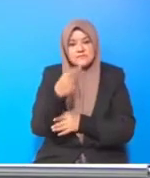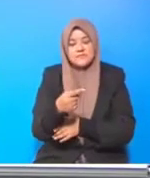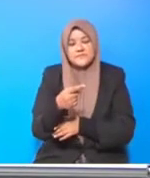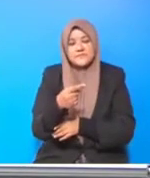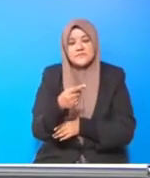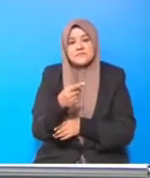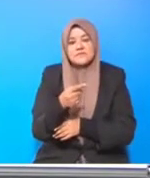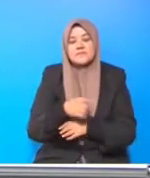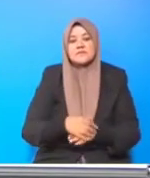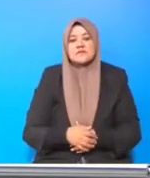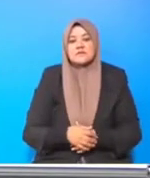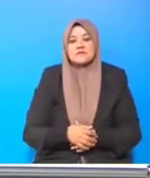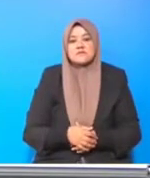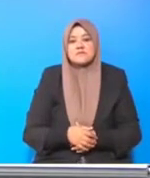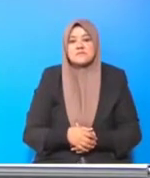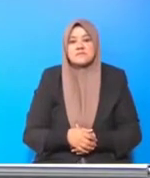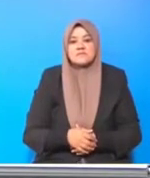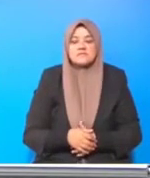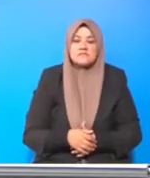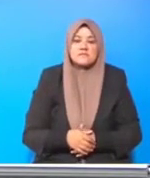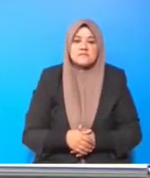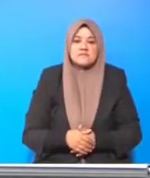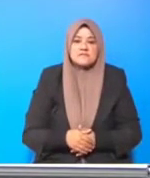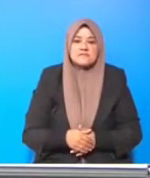Eh apa nih